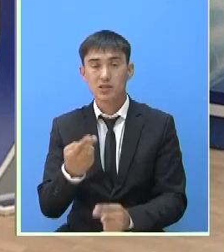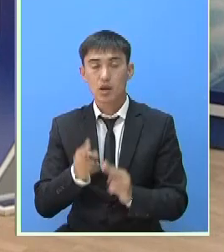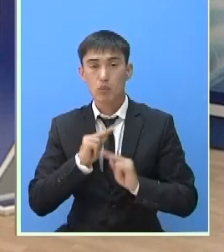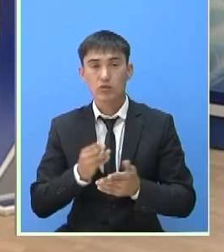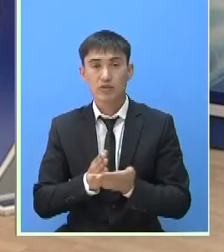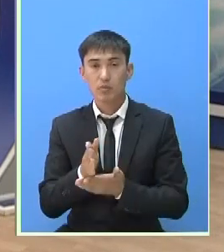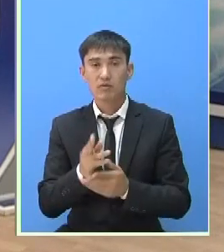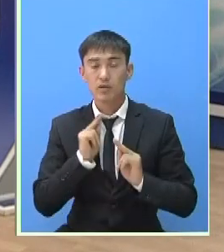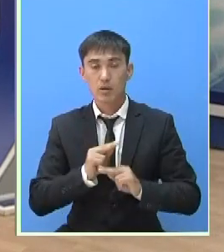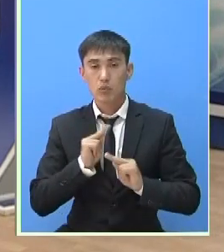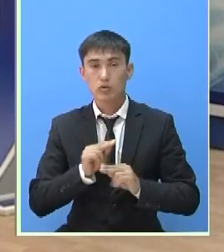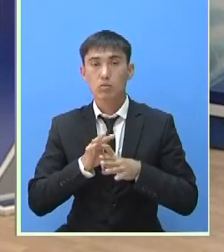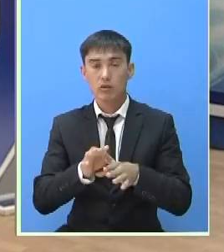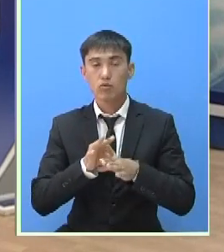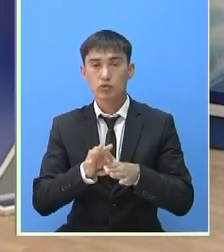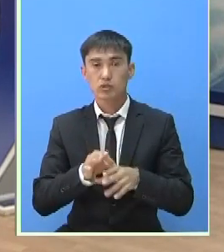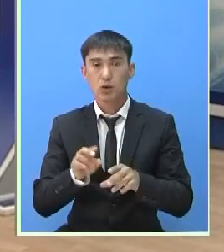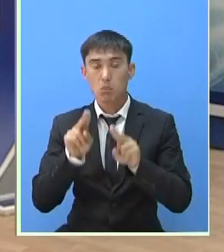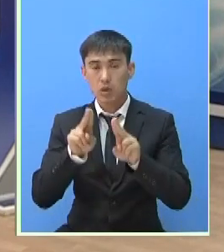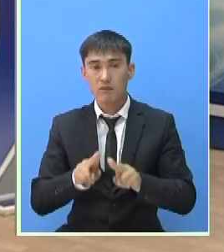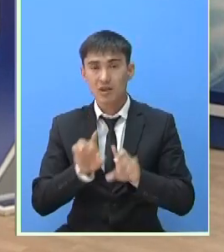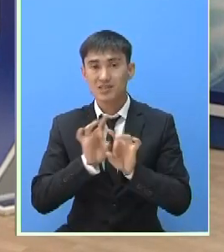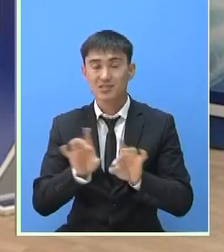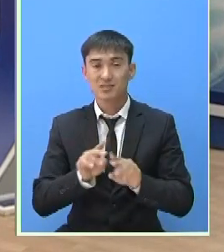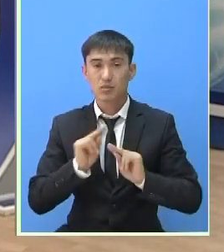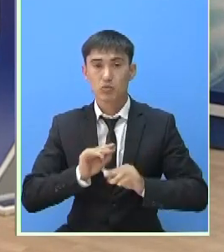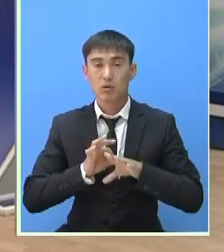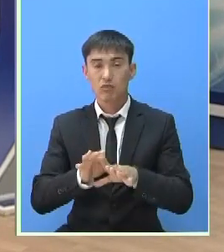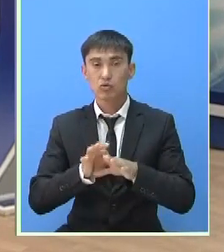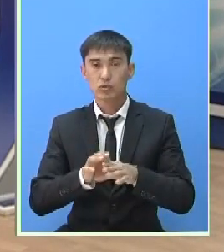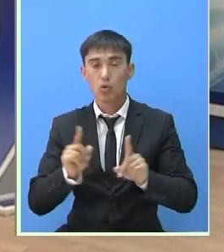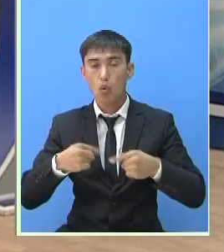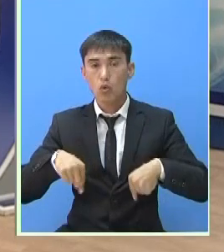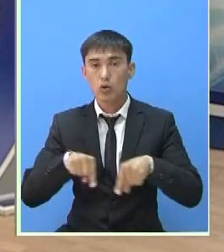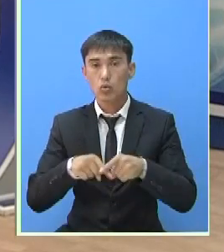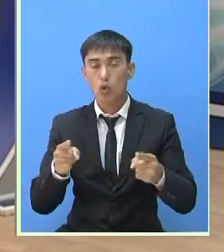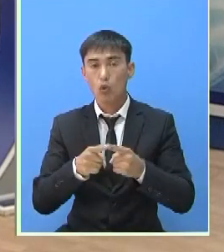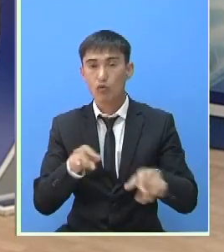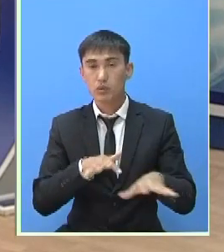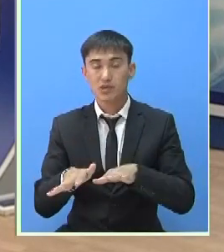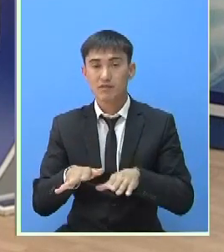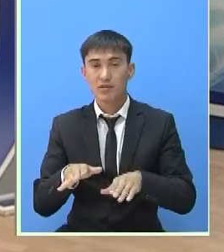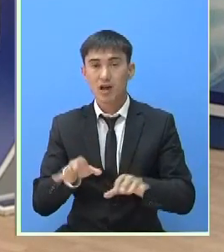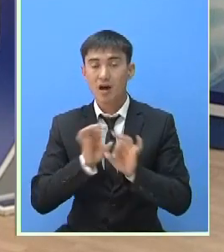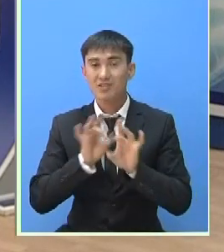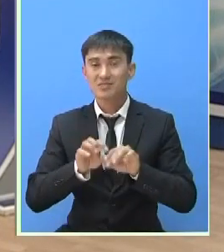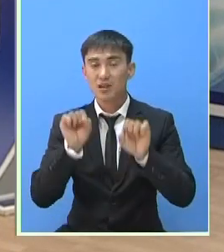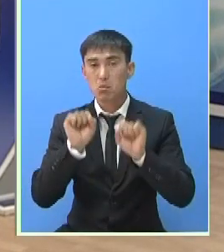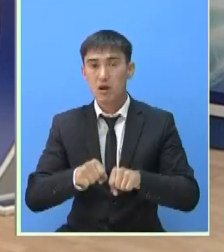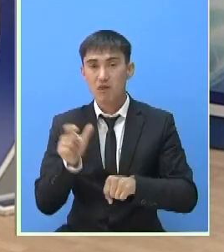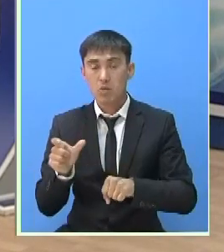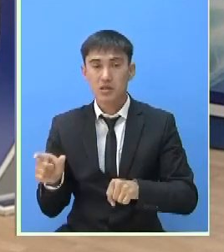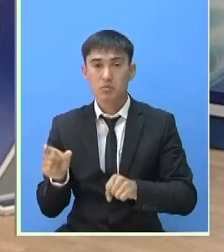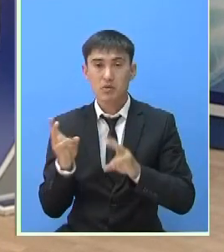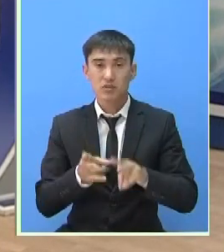я так понимаю, данном направлении работа проводится, праворазъяснительная работа также проводится. Органы уголовного преследования разъясняют права